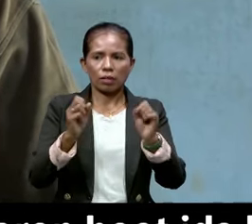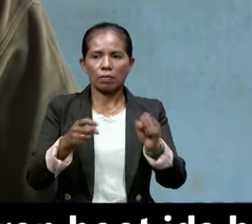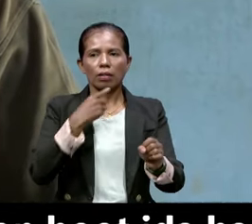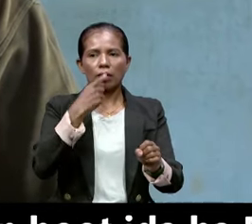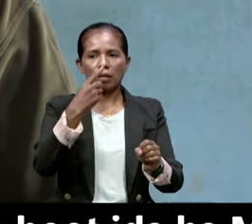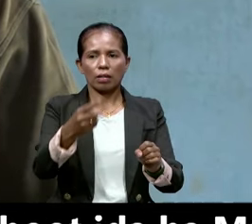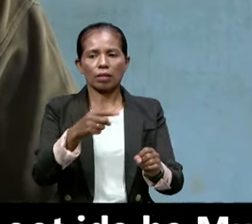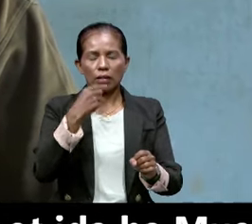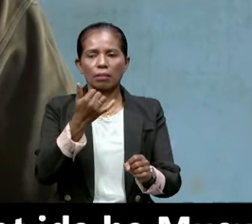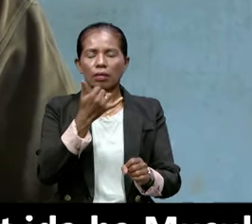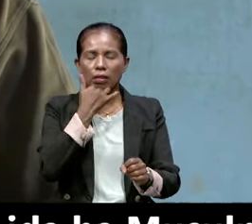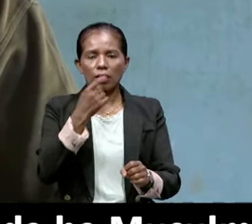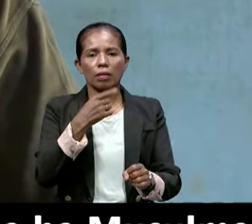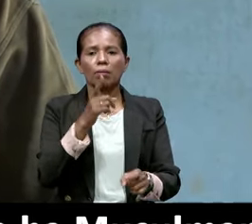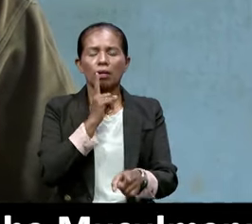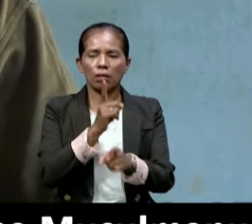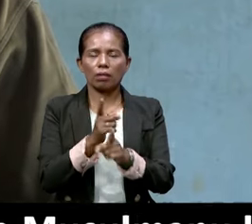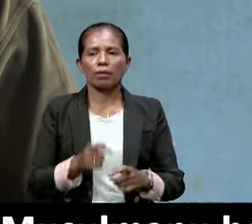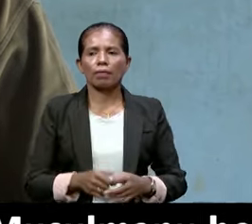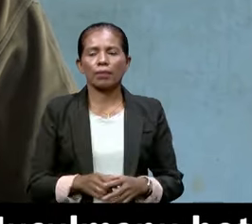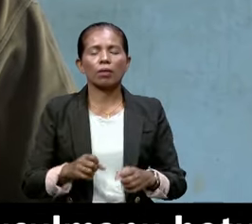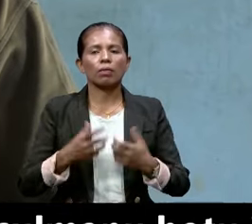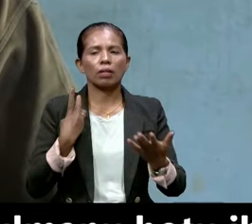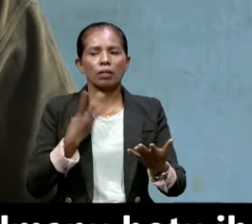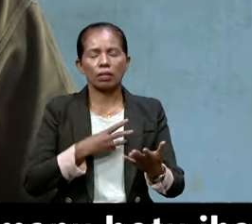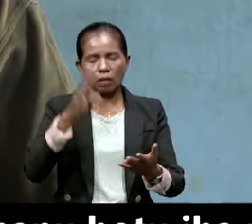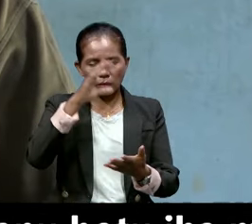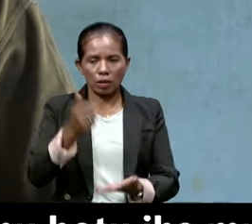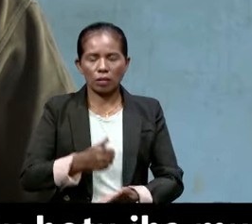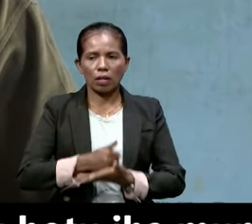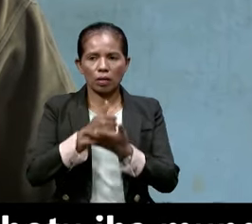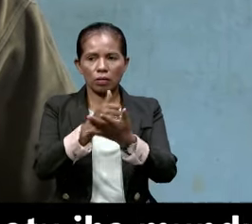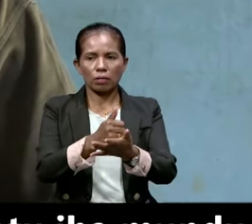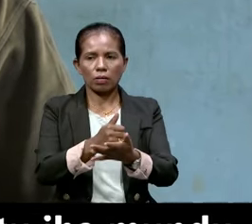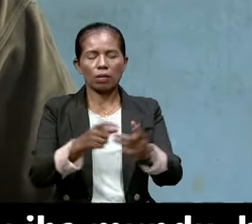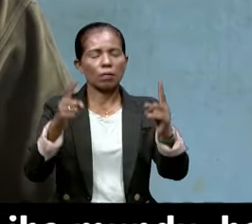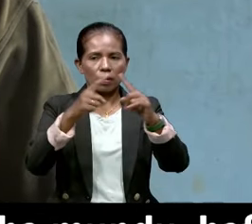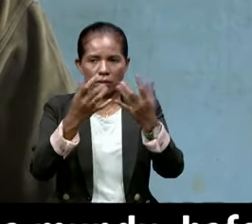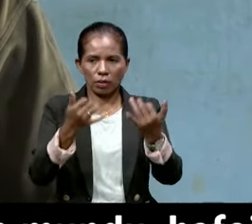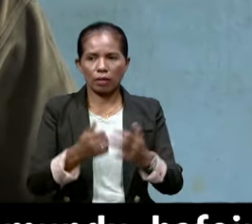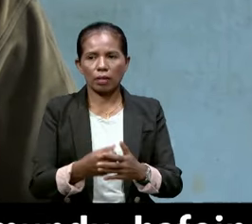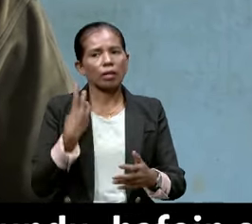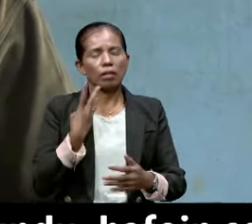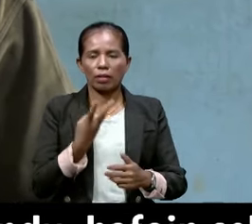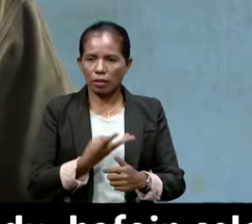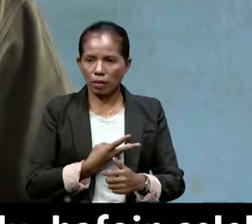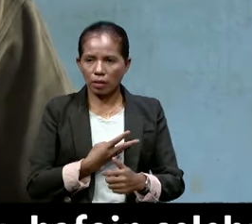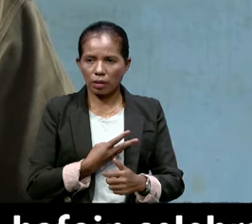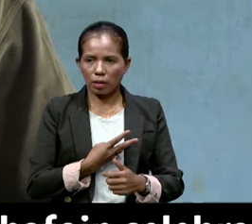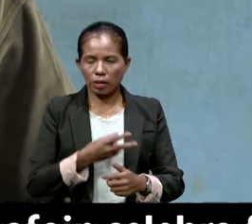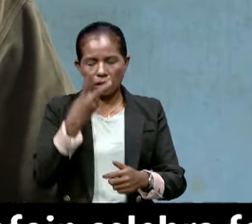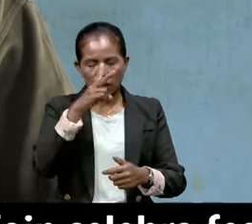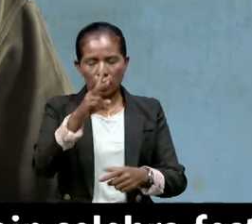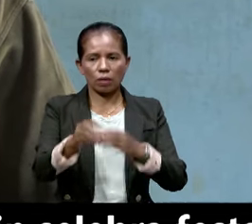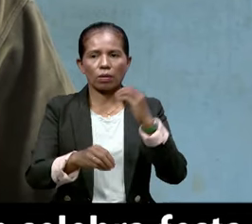konkretiza di angkat se maksala se maklos. Oin sama kita tu buka solusi konkret sebab asun tu refer. Masih kita bawa kuluk mak kita